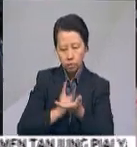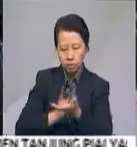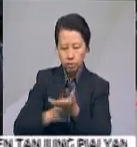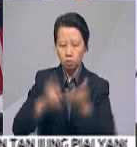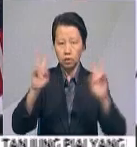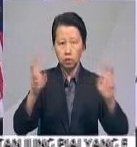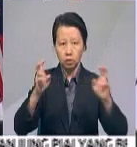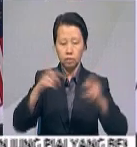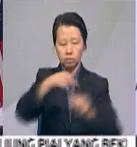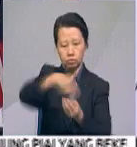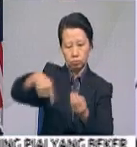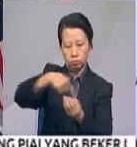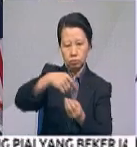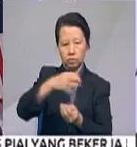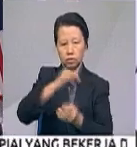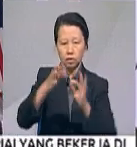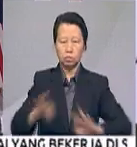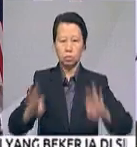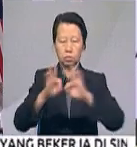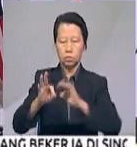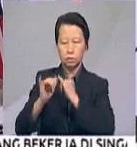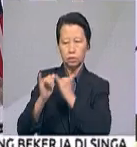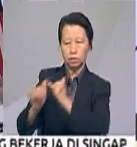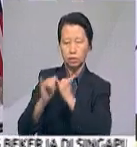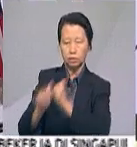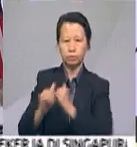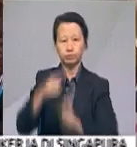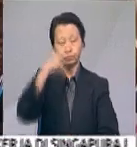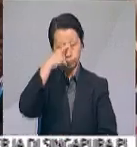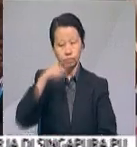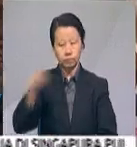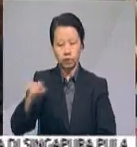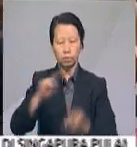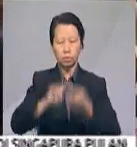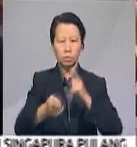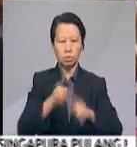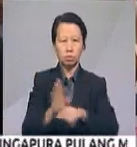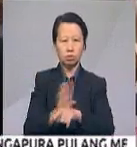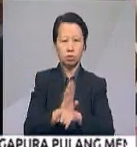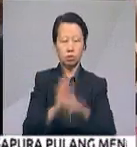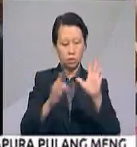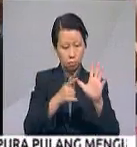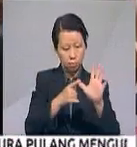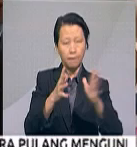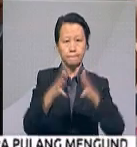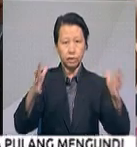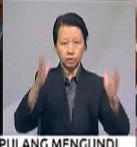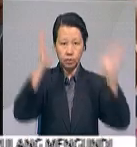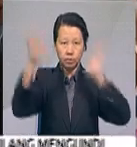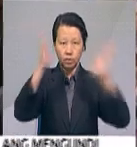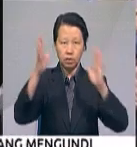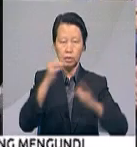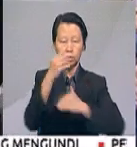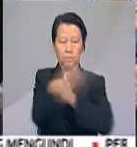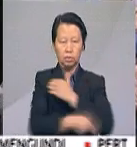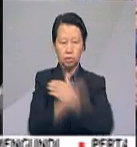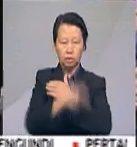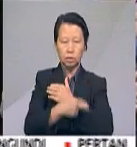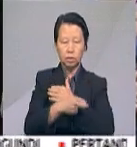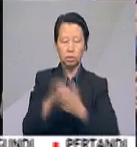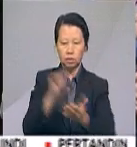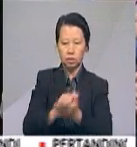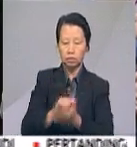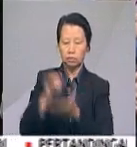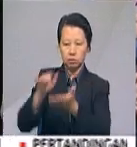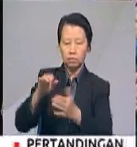isu-isu serantau dan berkepentingan bersama. Thailand merupakan rakan dagang kelima terbesar Malaysia dan negara ini juga merupakan